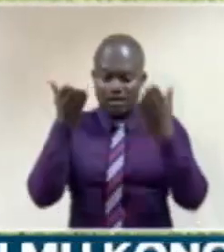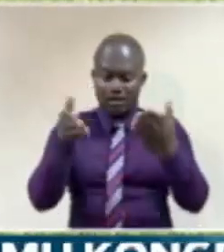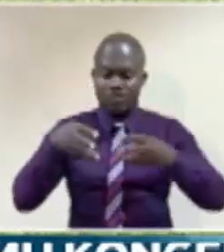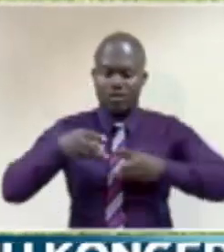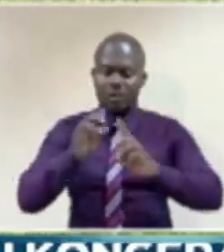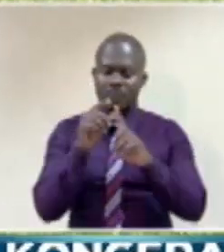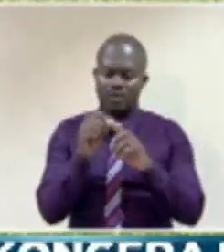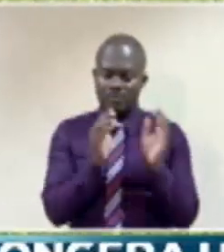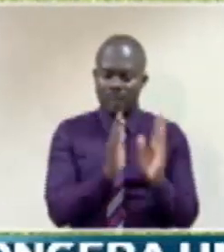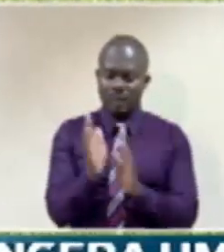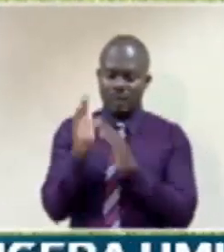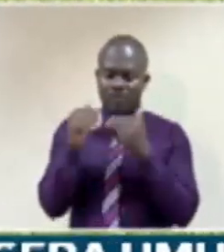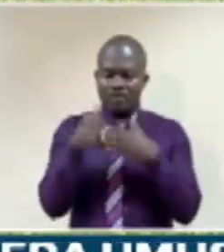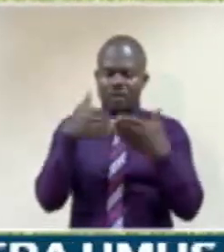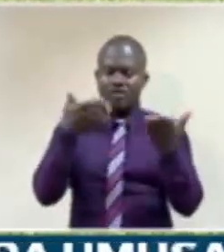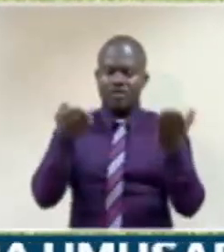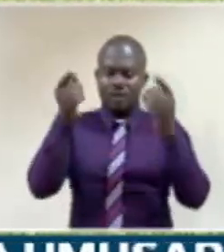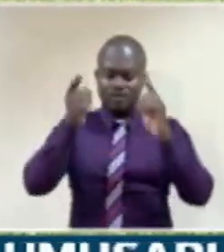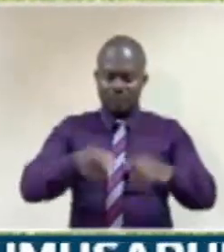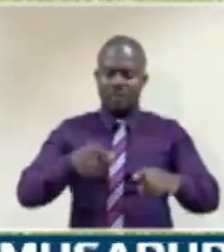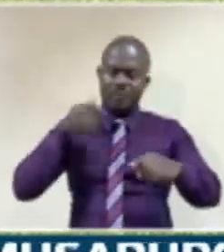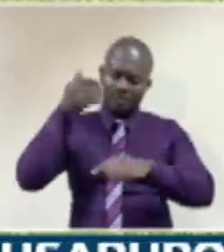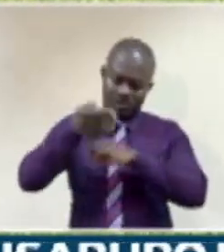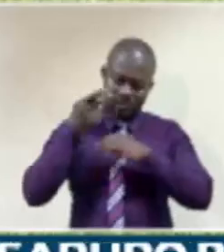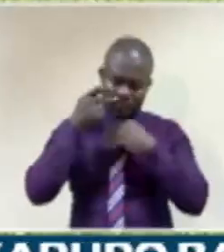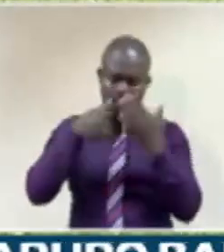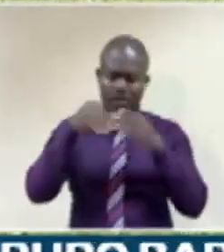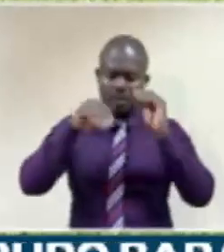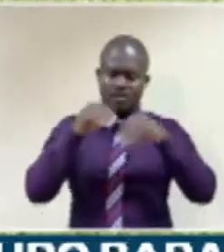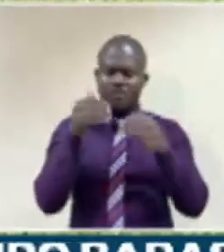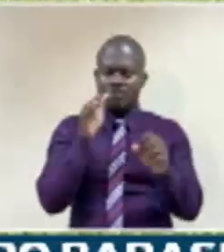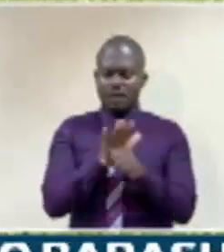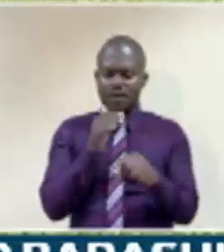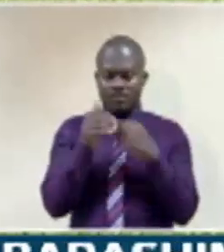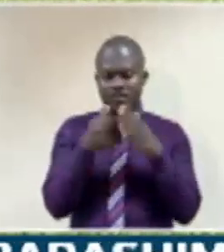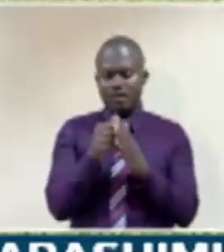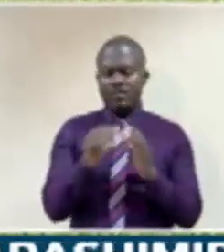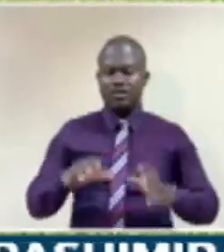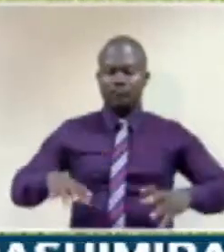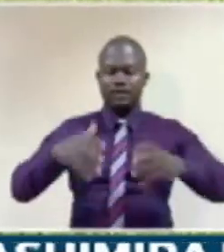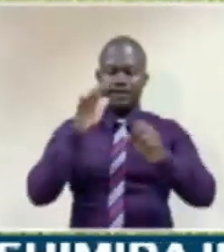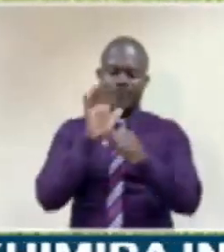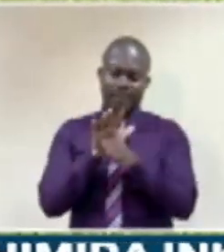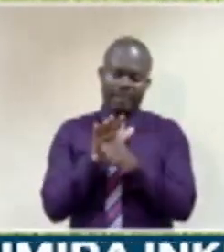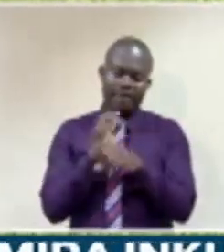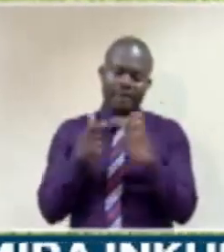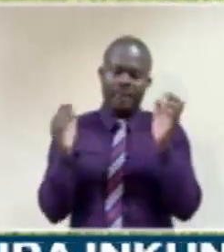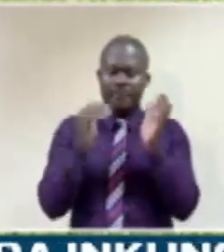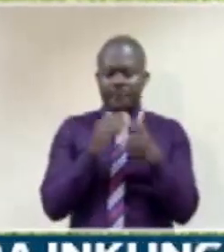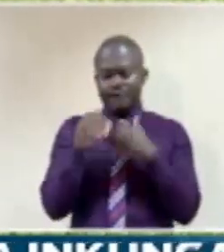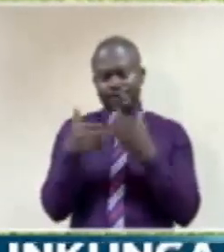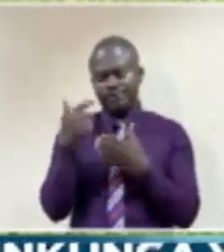umuceri watunganywaga kuvugihingwa bikarangira habonetse umusaruro mwinshi, ugasanga imifuka n'imifuka irapakiye ariko idafite